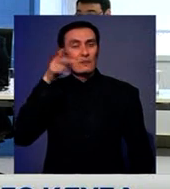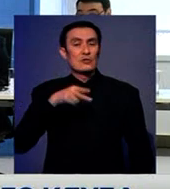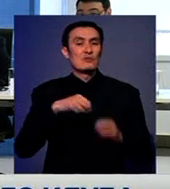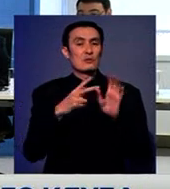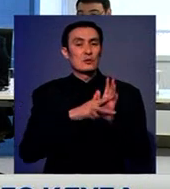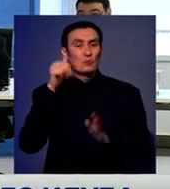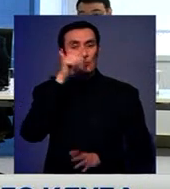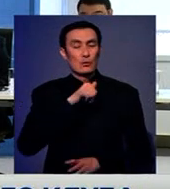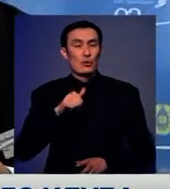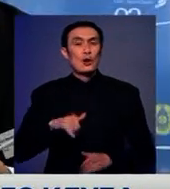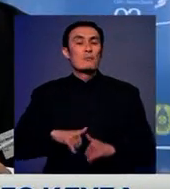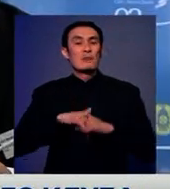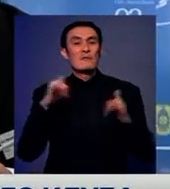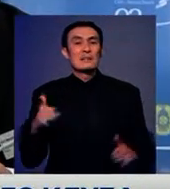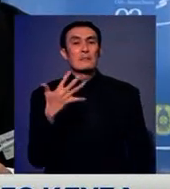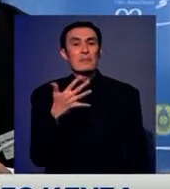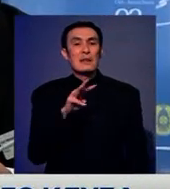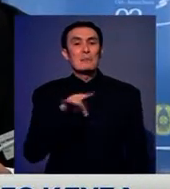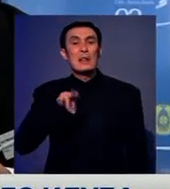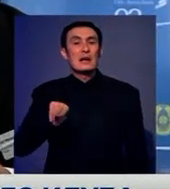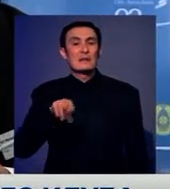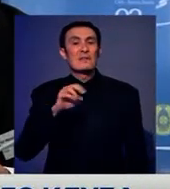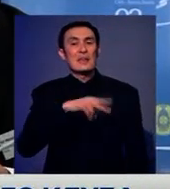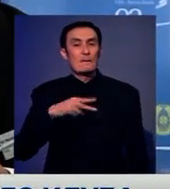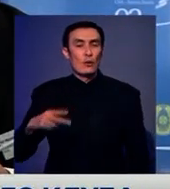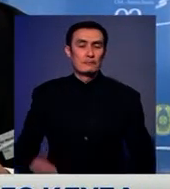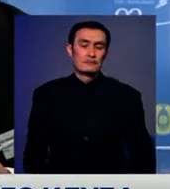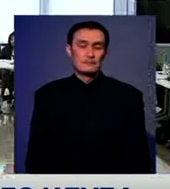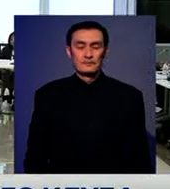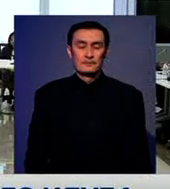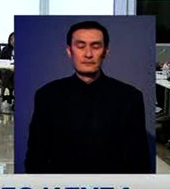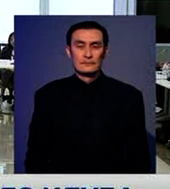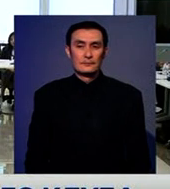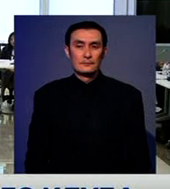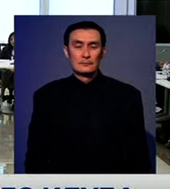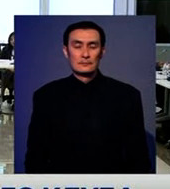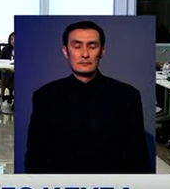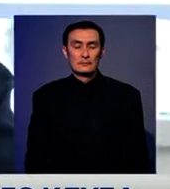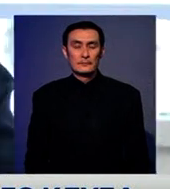в 2018-м превысил 5 миллиардов евро.